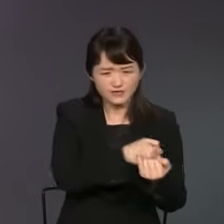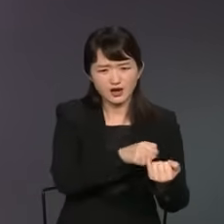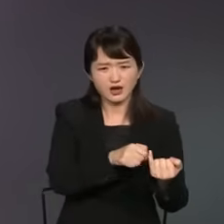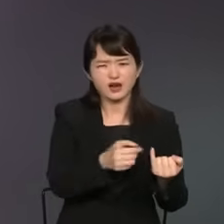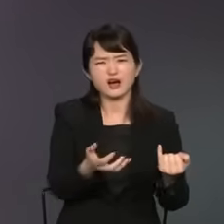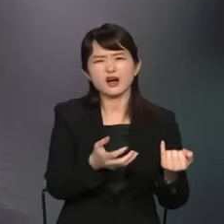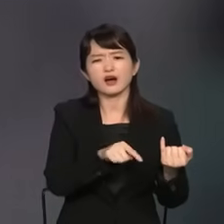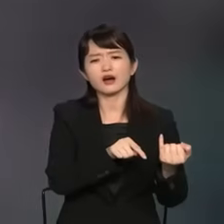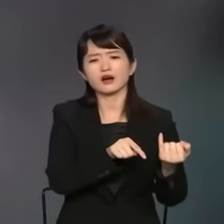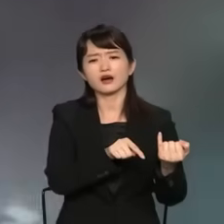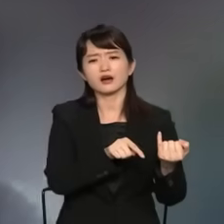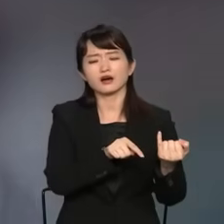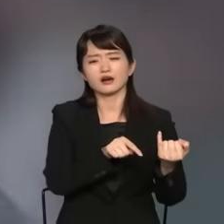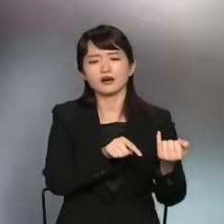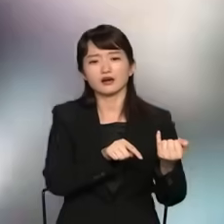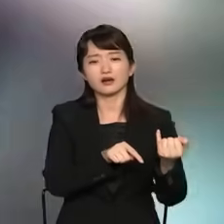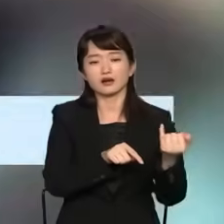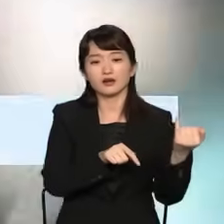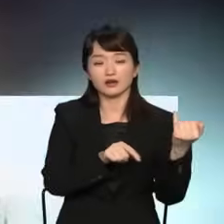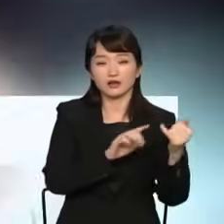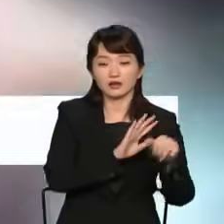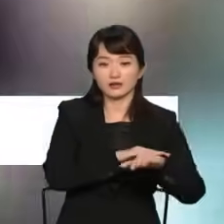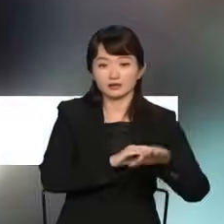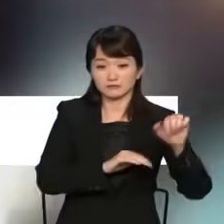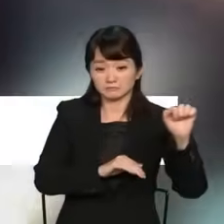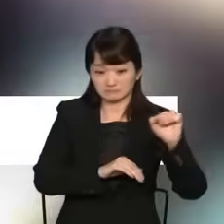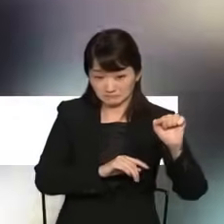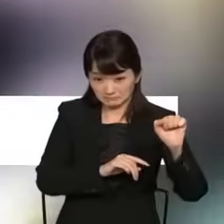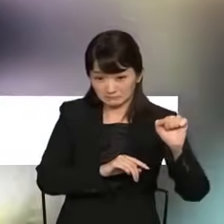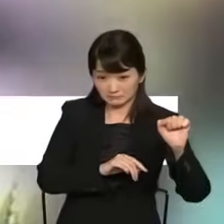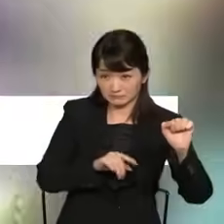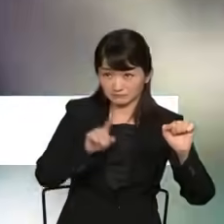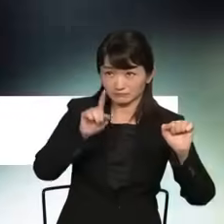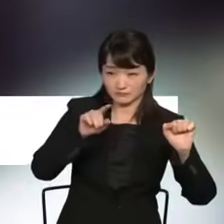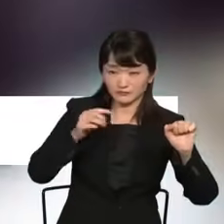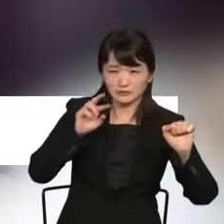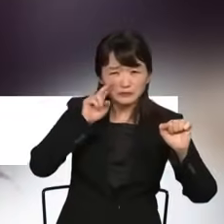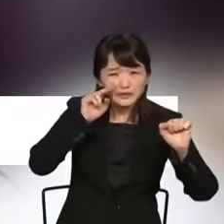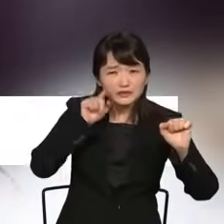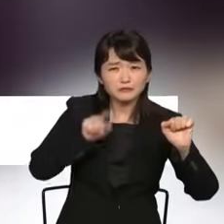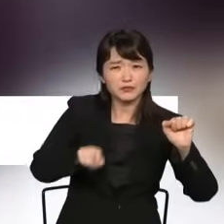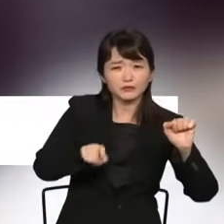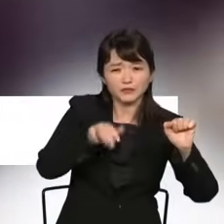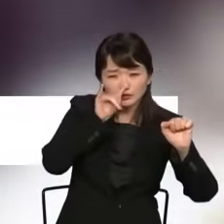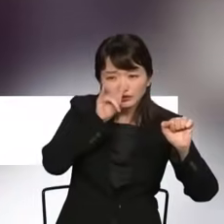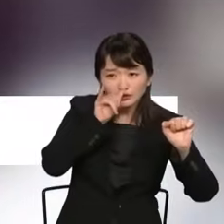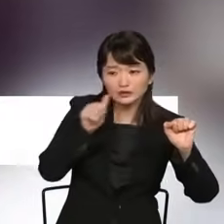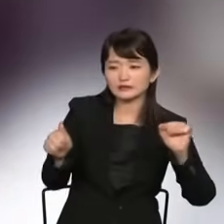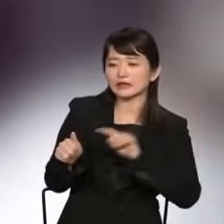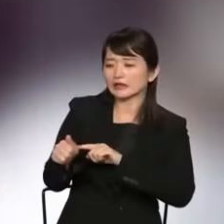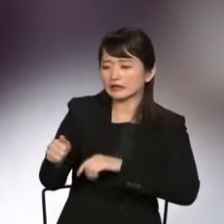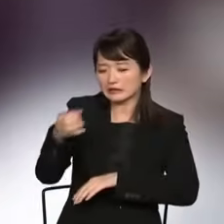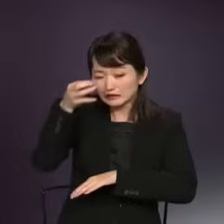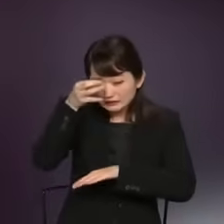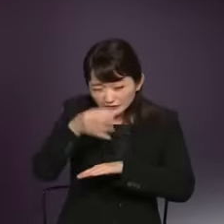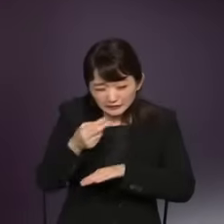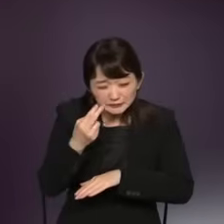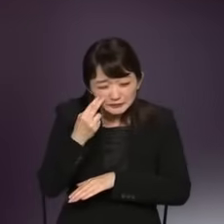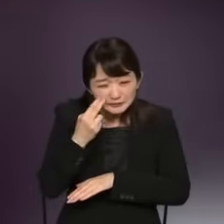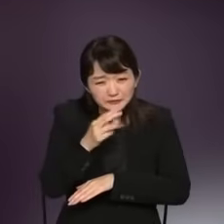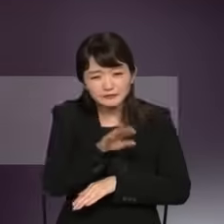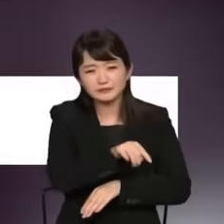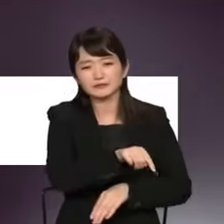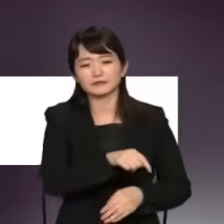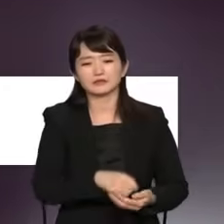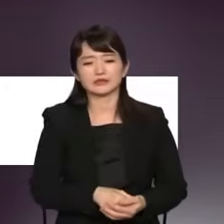네. 아! 네. 기사는 한 손으로 운전대를 겨우 잡고 비상 버튼을 누릅니다. 남성은 사과하는 척했지만